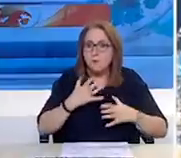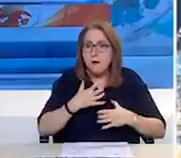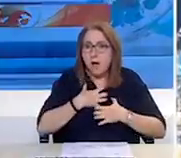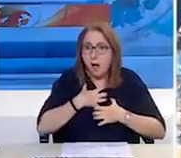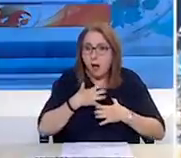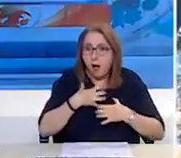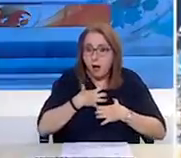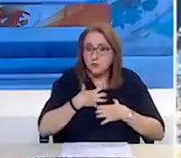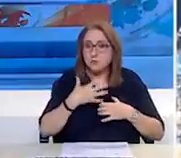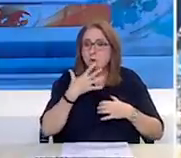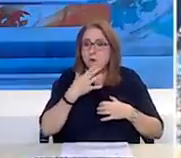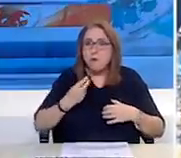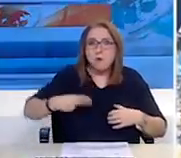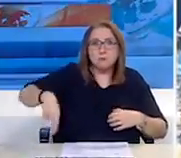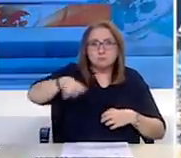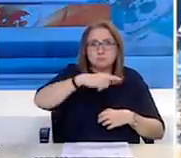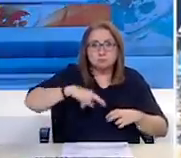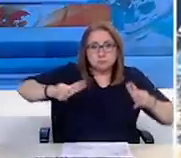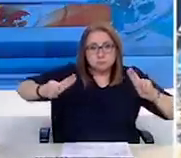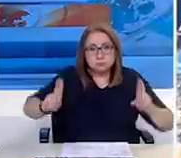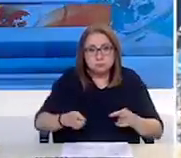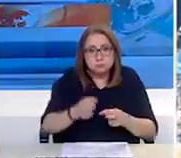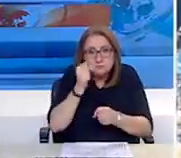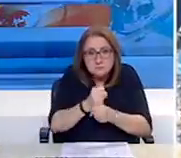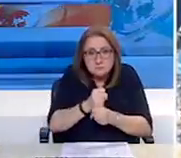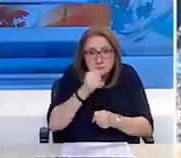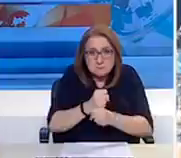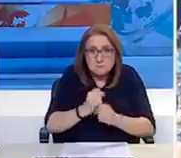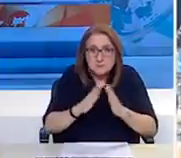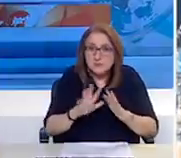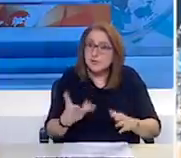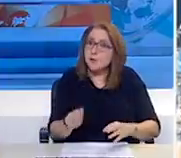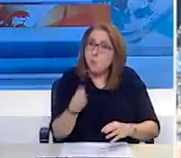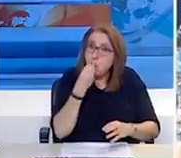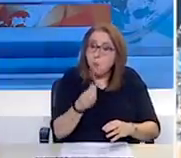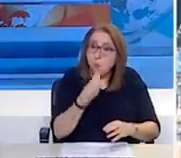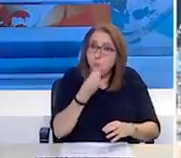στρες, ίσως από τη λιγότερη φυσική άσκηση ή τις διαφορετικές διατροφικές συνήθειες.